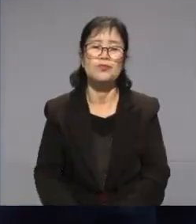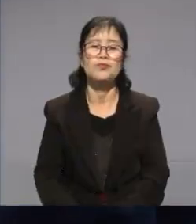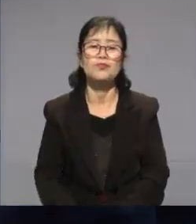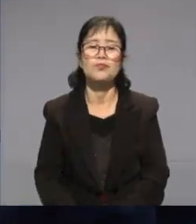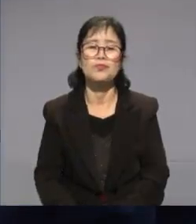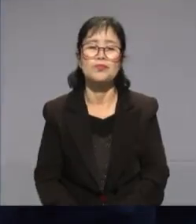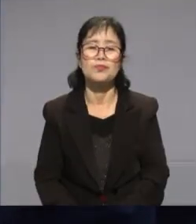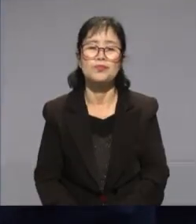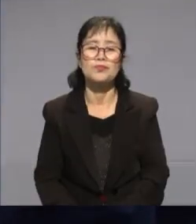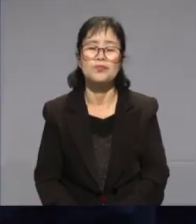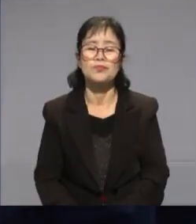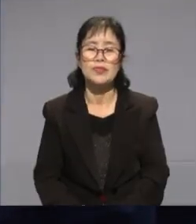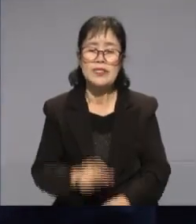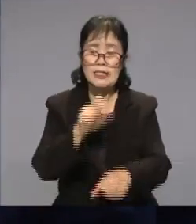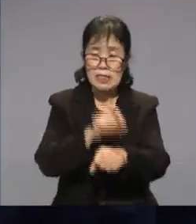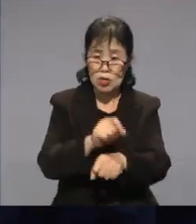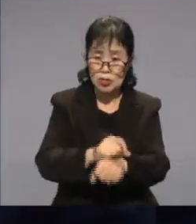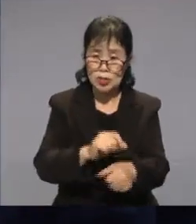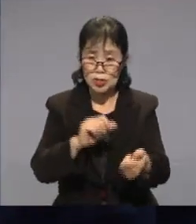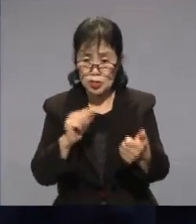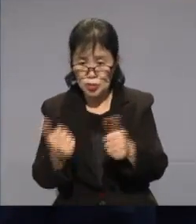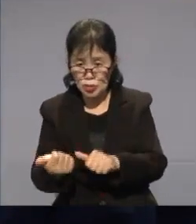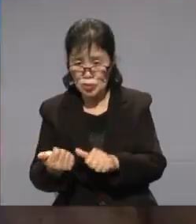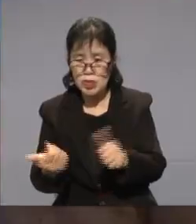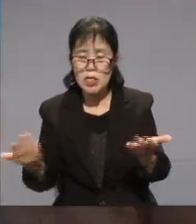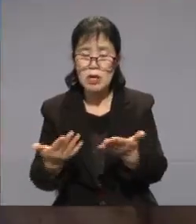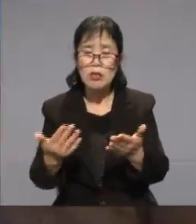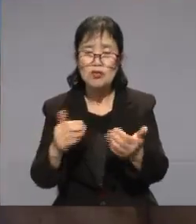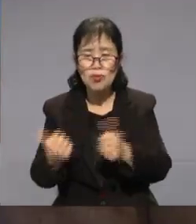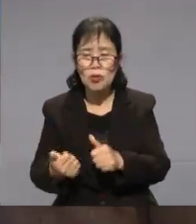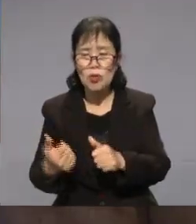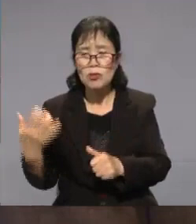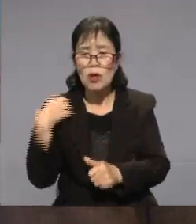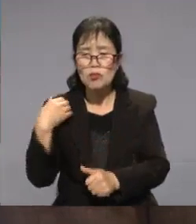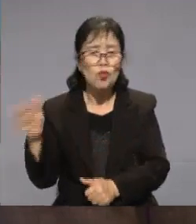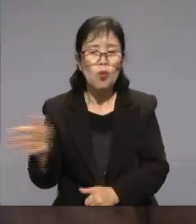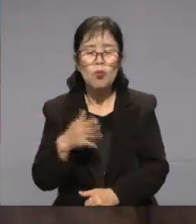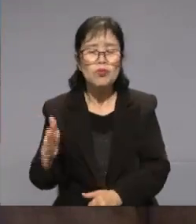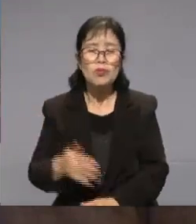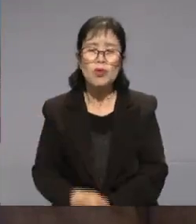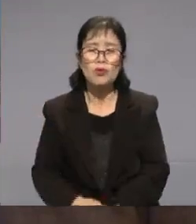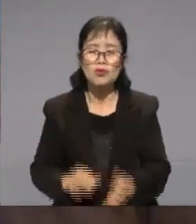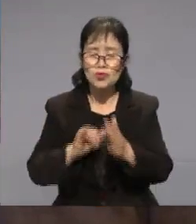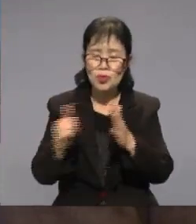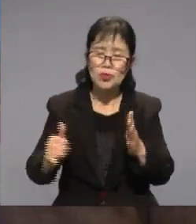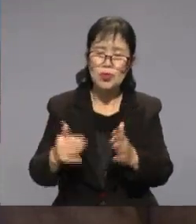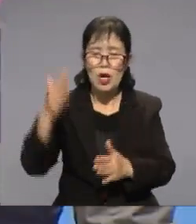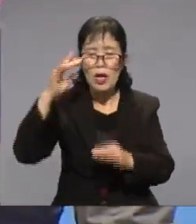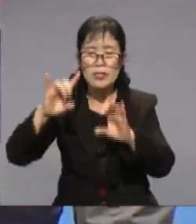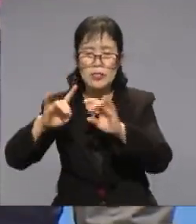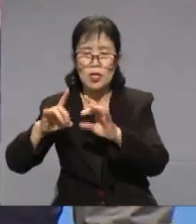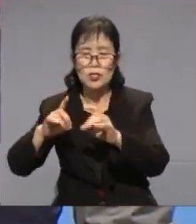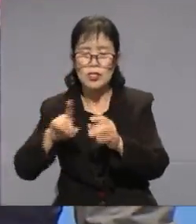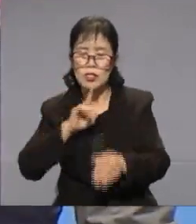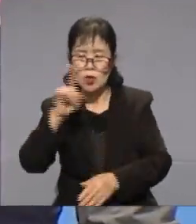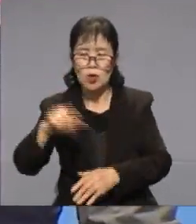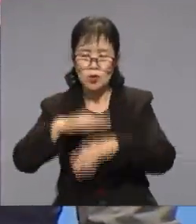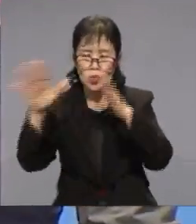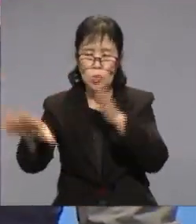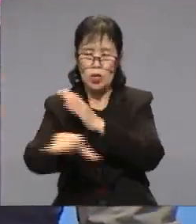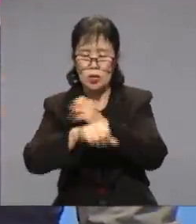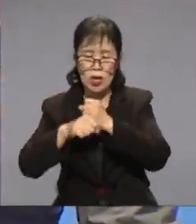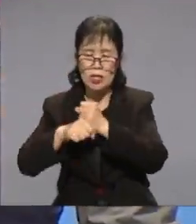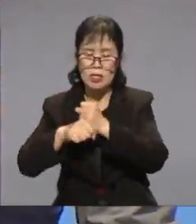관리감독 직원이 일하다 죽었는데 책임지는 곳이 없는 족은 한을 총관